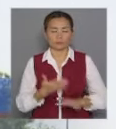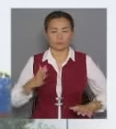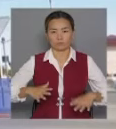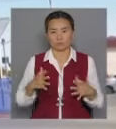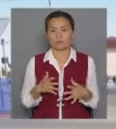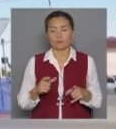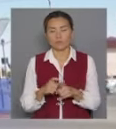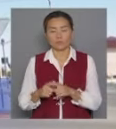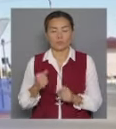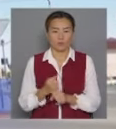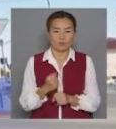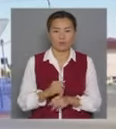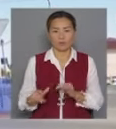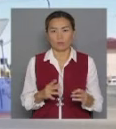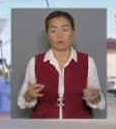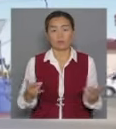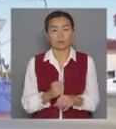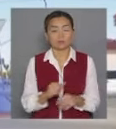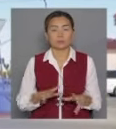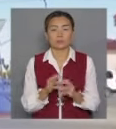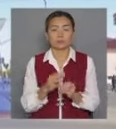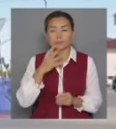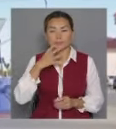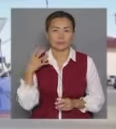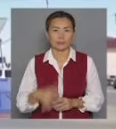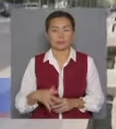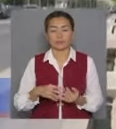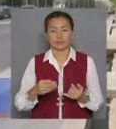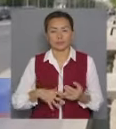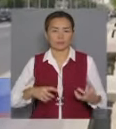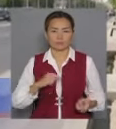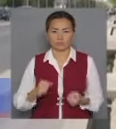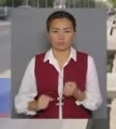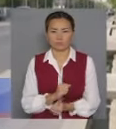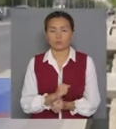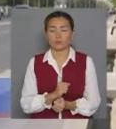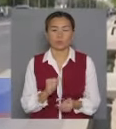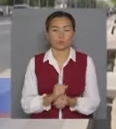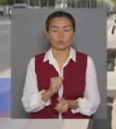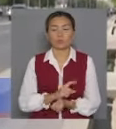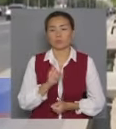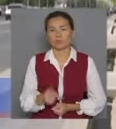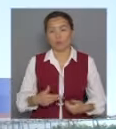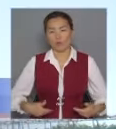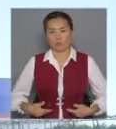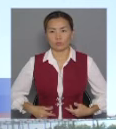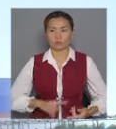қамданып, егін шаруашылығын құртып алмау керек. Себебі қатты ыстықтан жер құрғап, арты құрғақшылыққа, тіпті